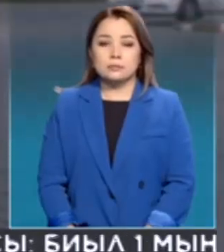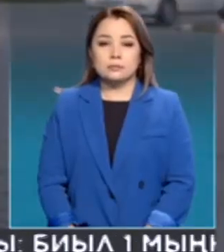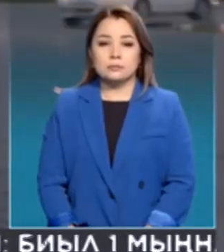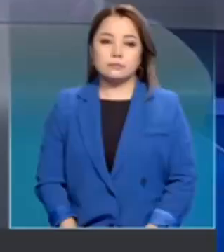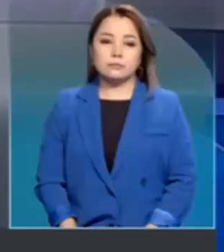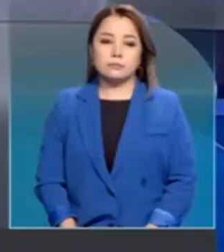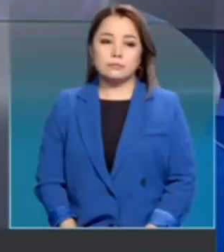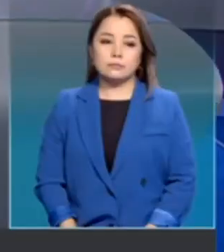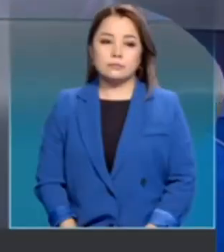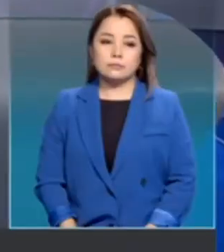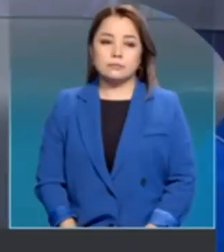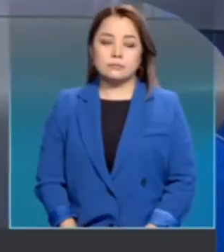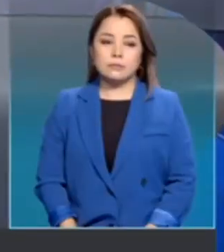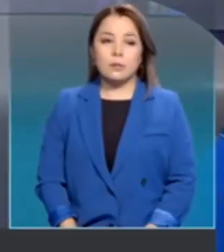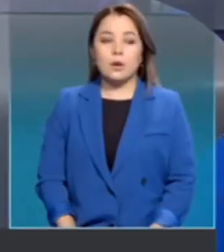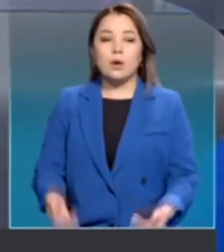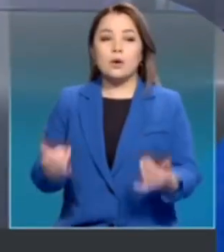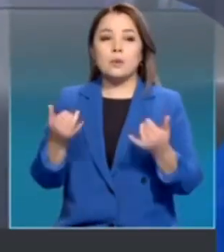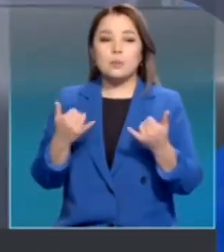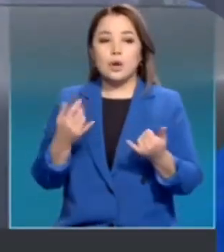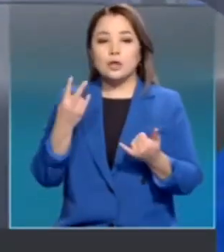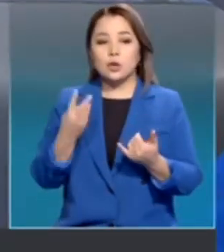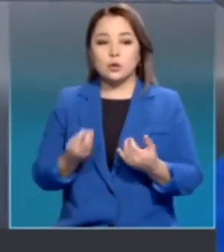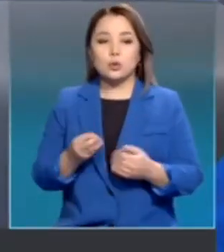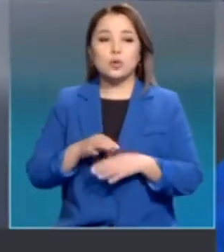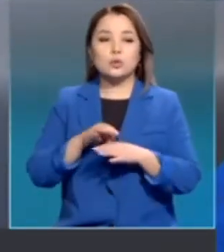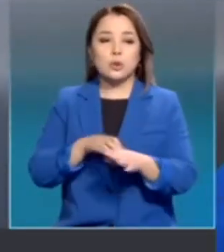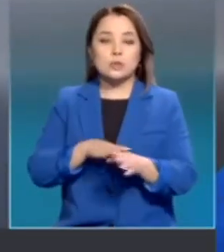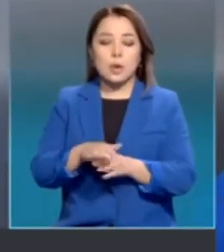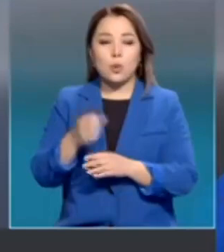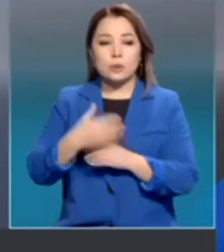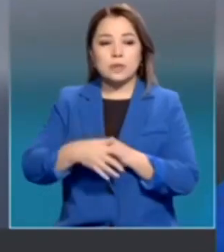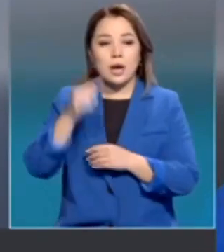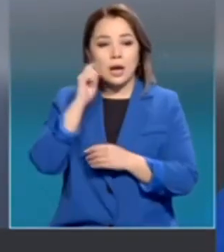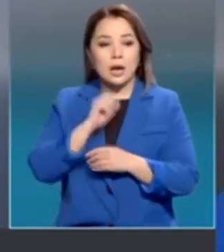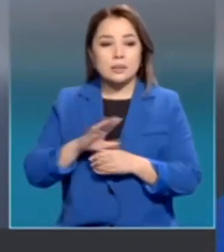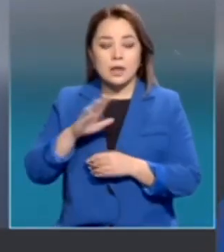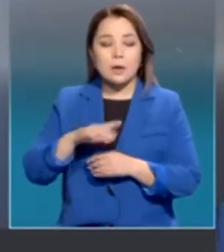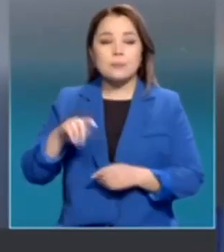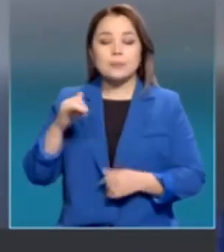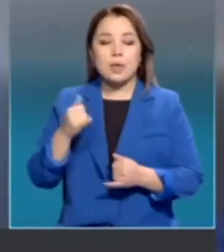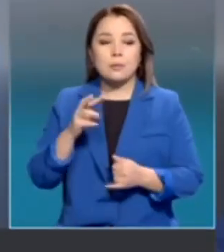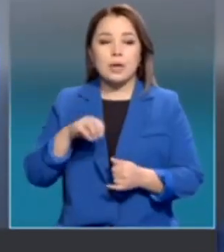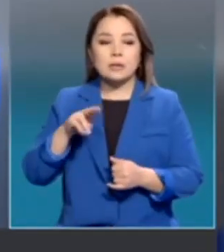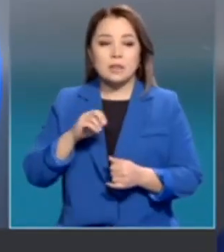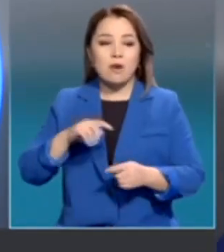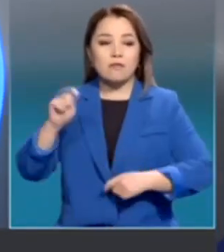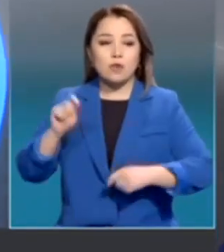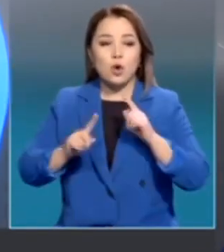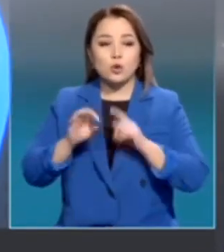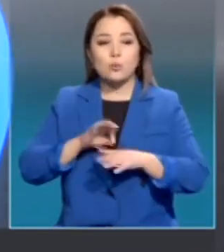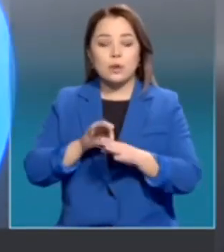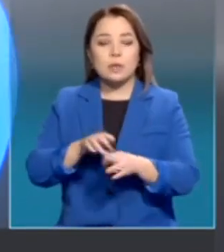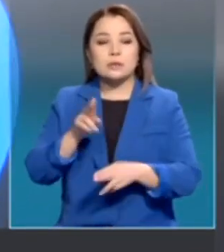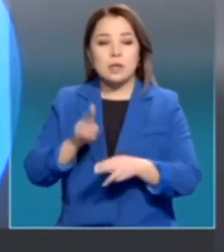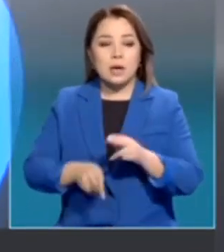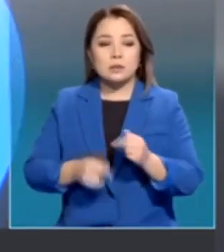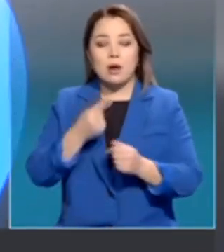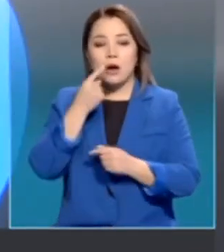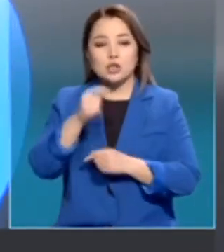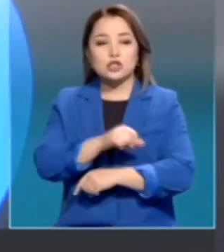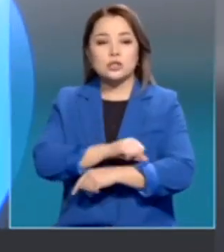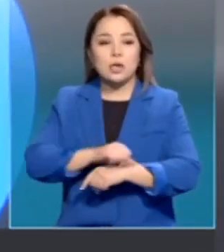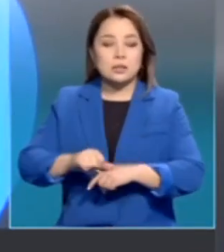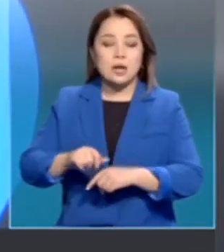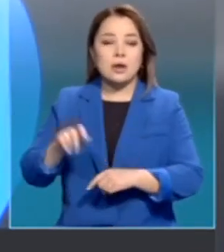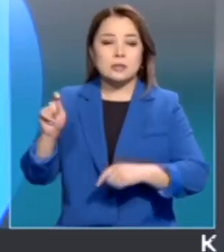Ташкент. Жалғастырамыз, бүгін екі күнге созылған Орталық Азия медиа форумы өз мәресіне жетті. Алыс жақын шетелден келген медиа